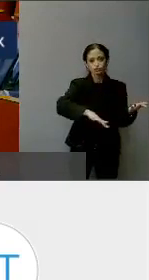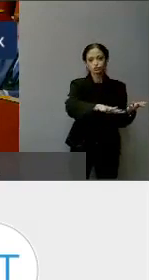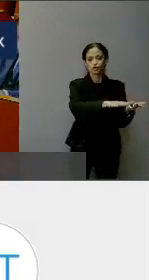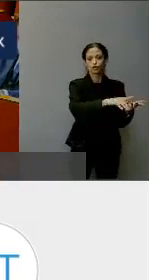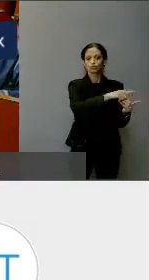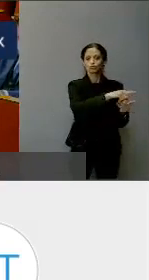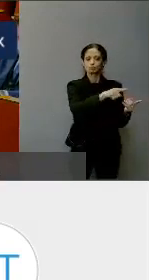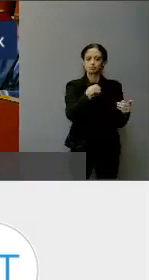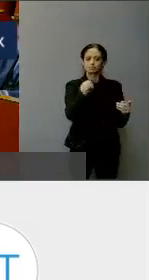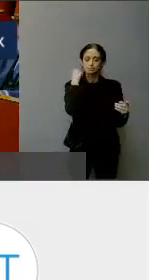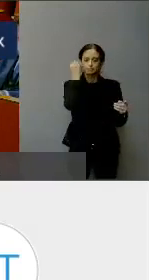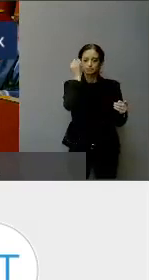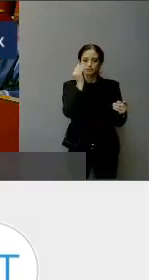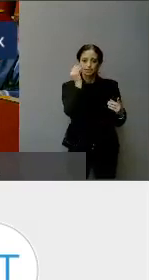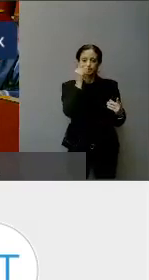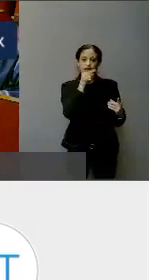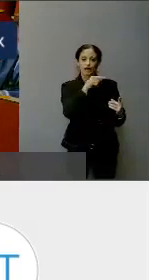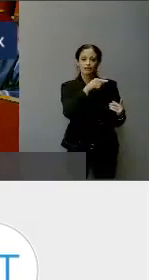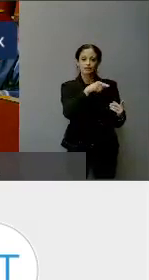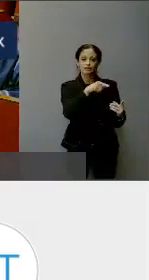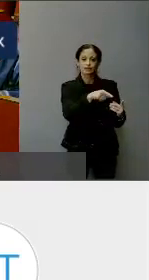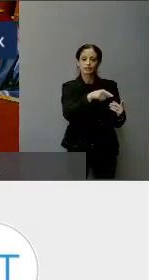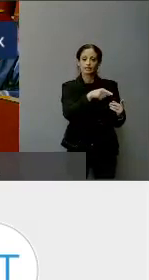federato di inserire